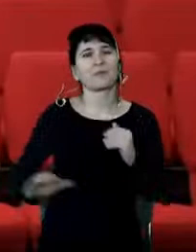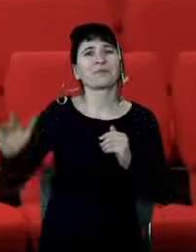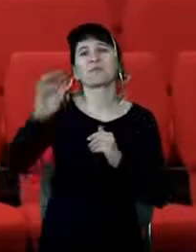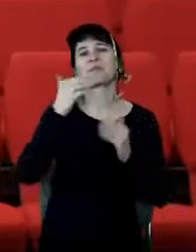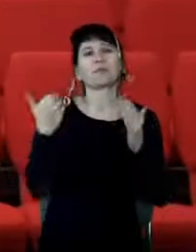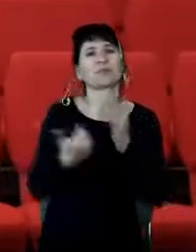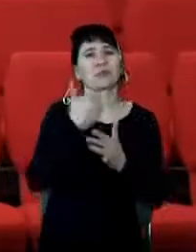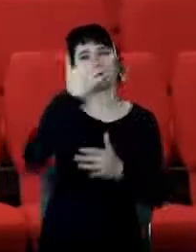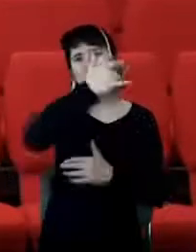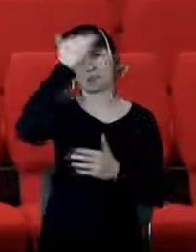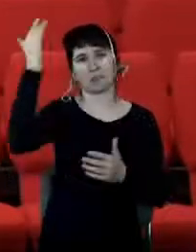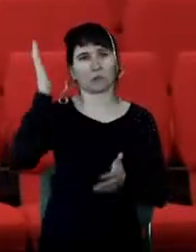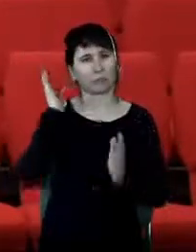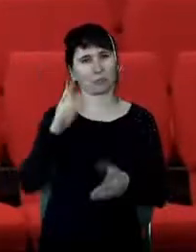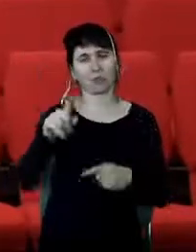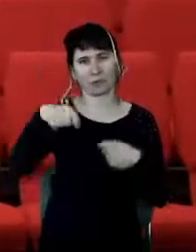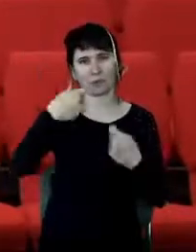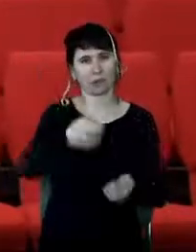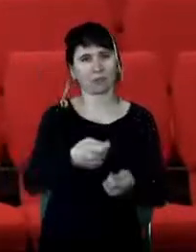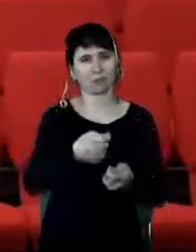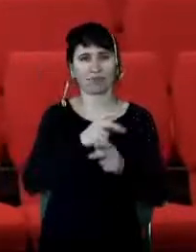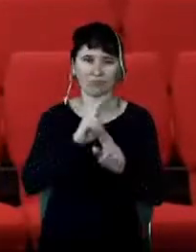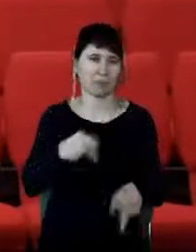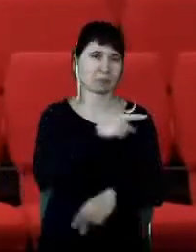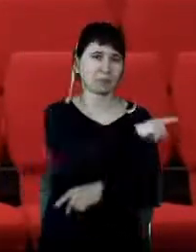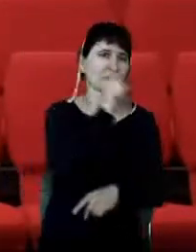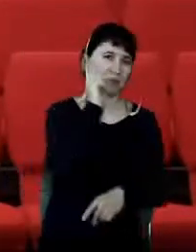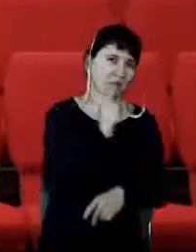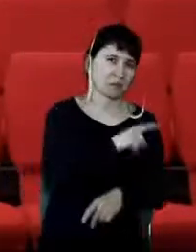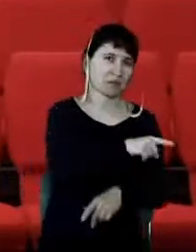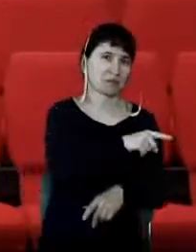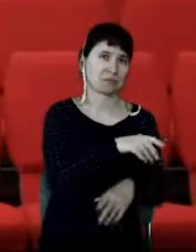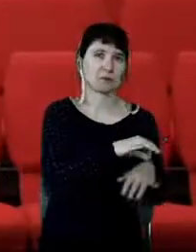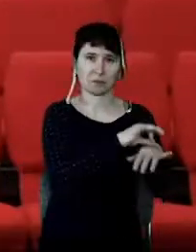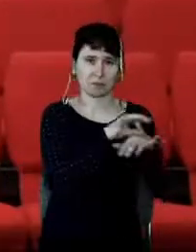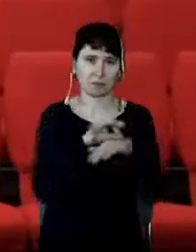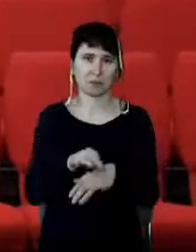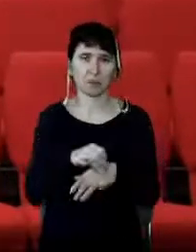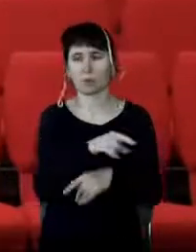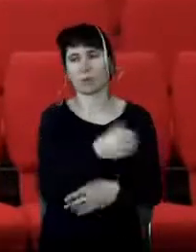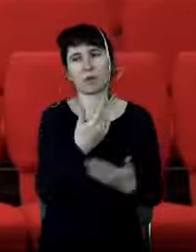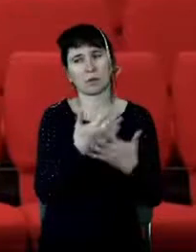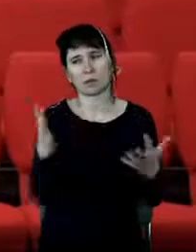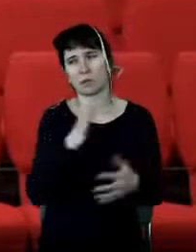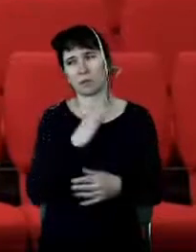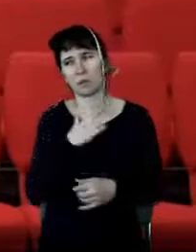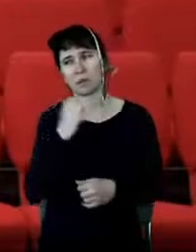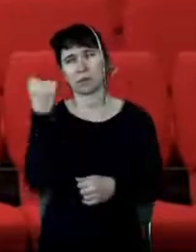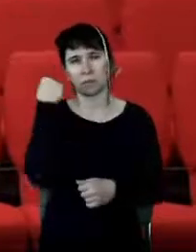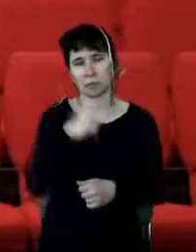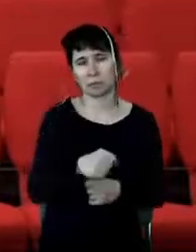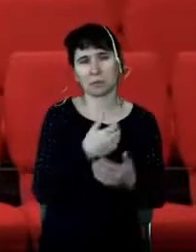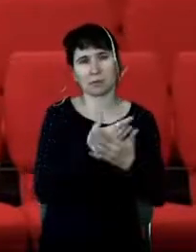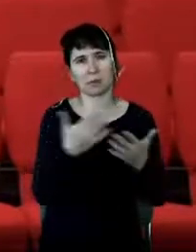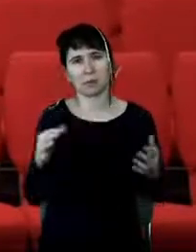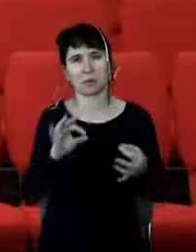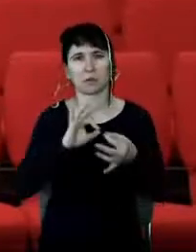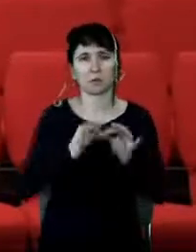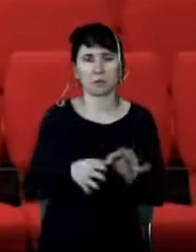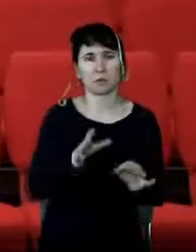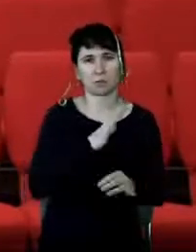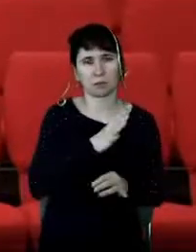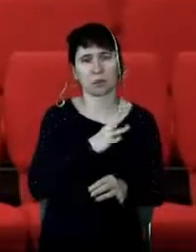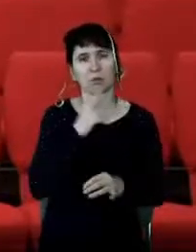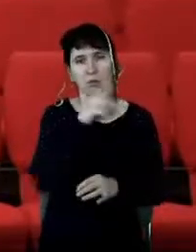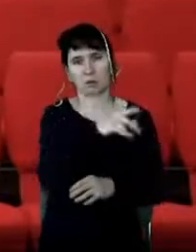як і євреї йшли, були різні в них перемоги, були різні бар'єри, але все ж таки вони пройшли, тому що Христос